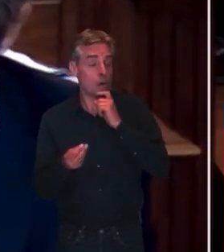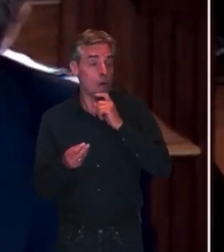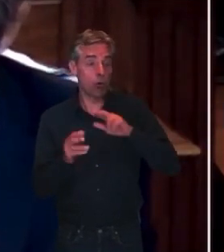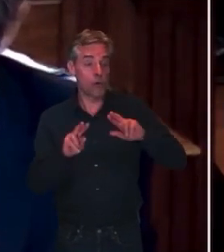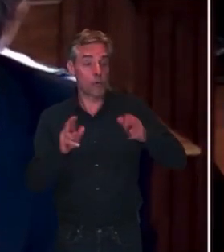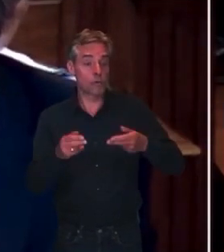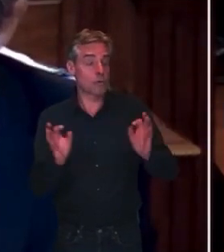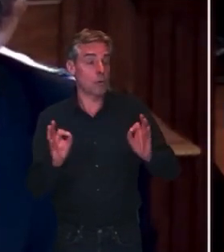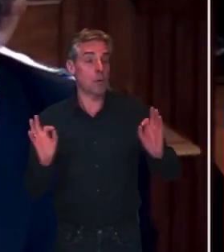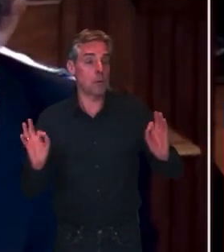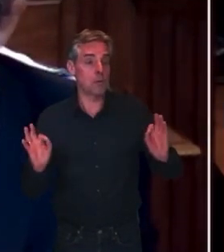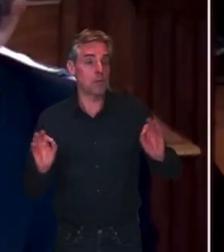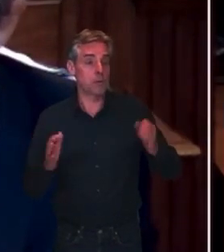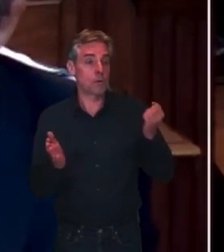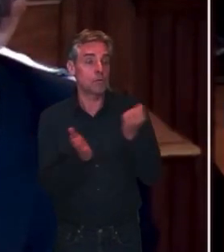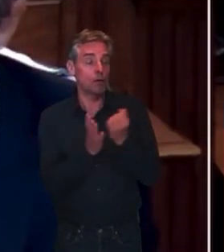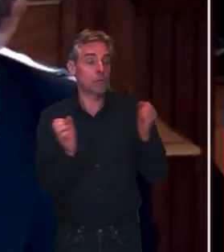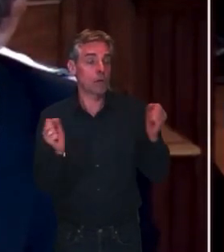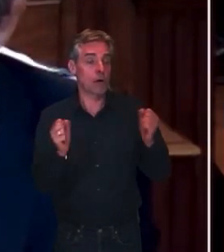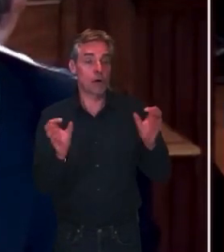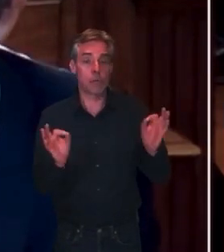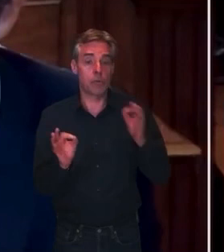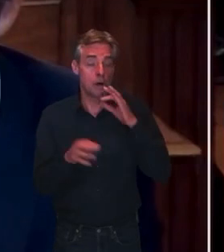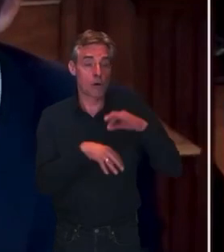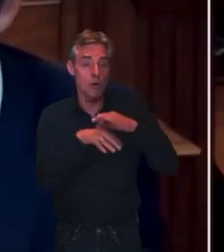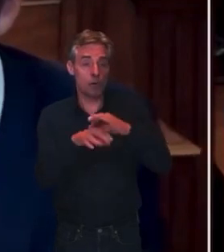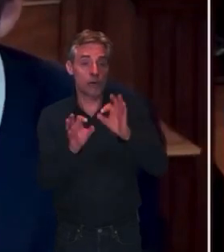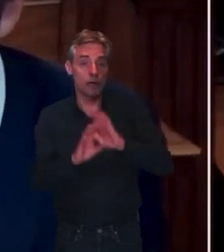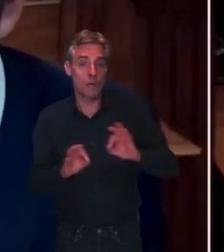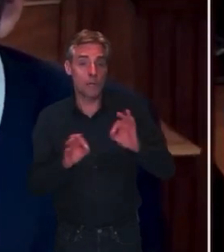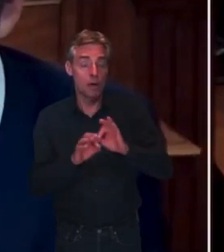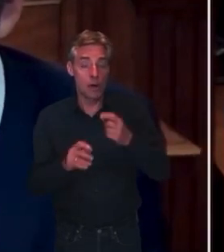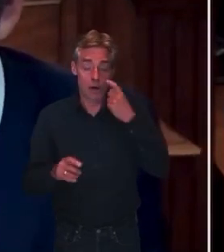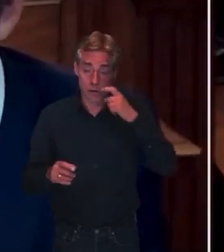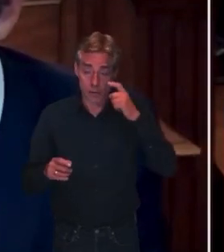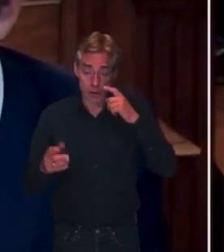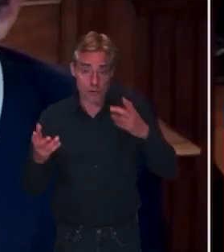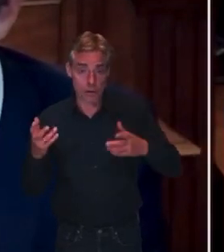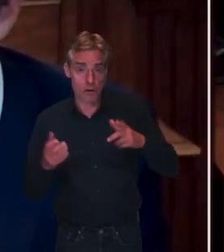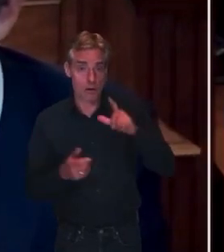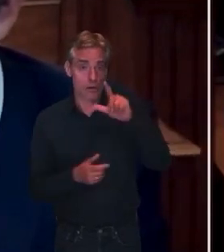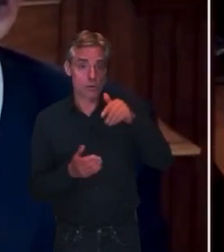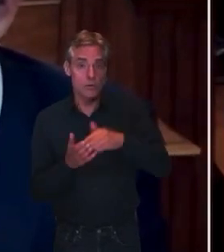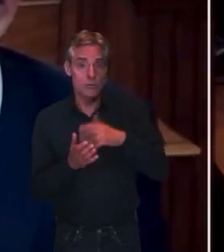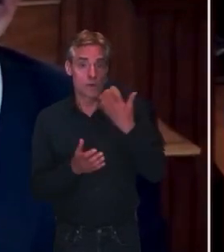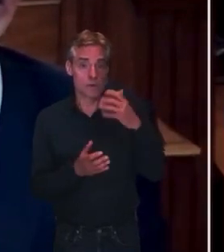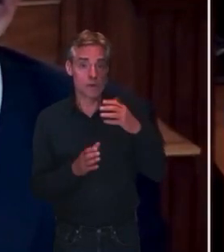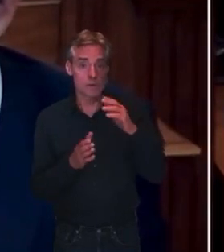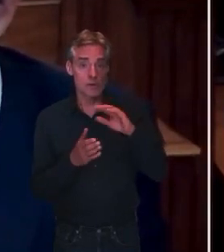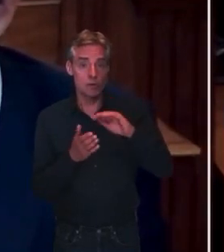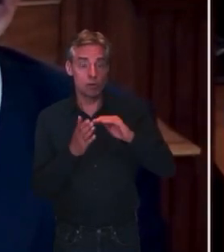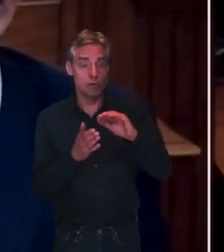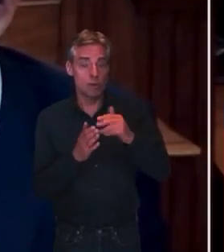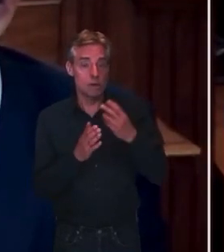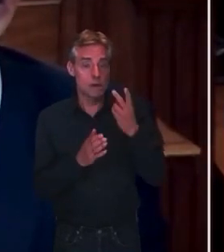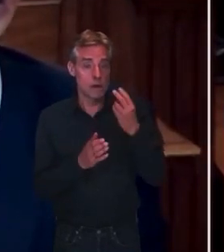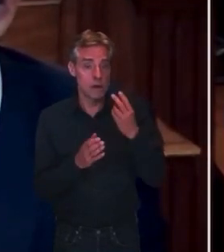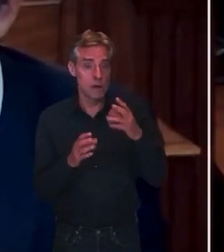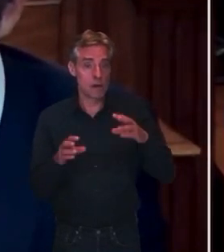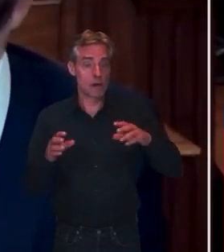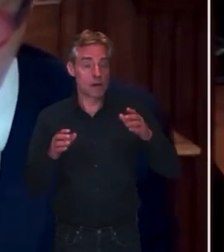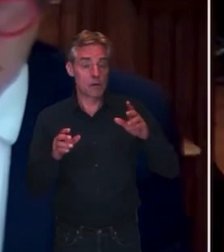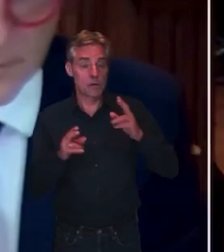convention, toujours pas d'accompagnement de ce centre social qui voit sous son nez passer ces 2500 mètres carrés appelés Terre